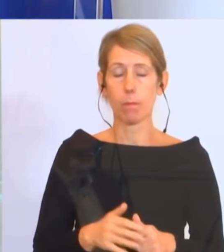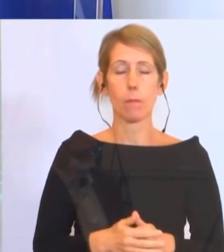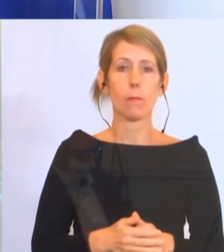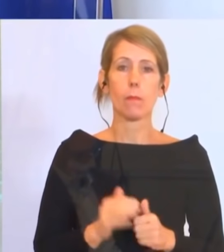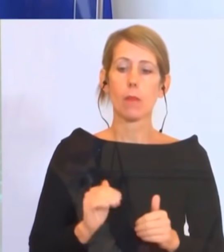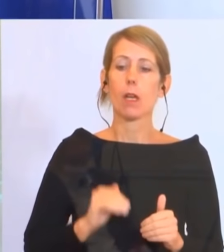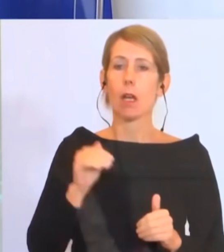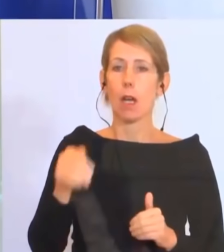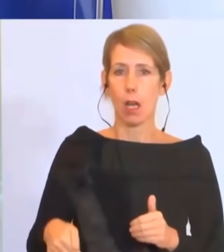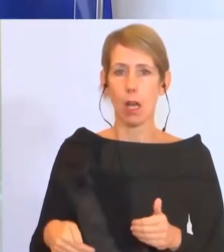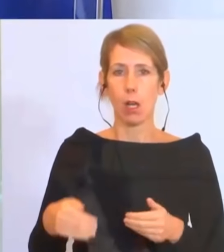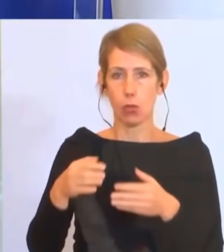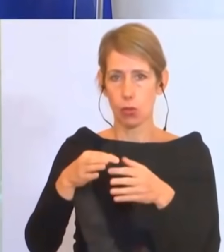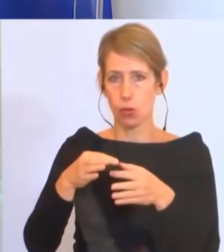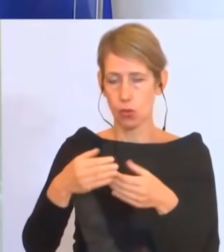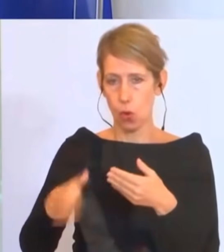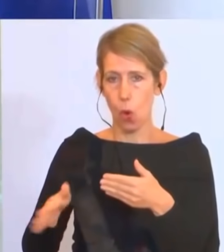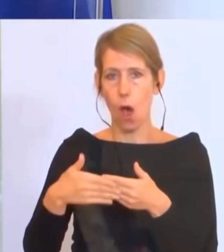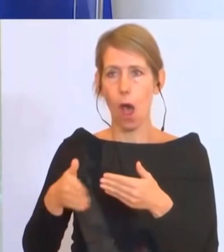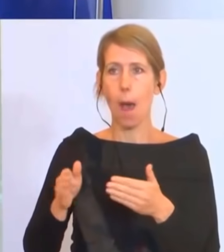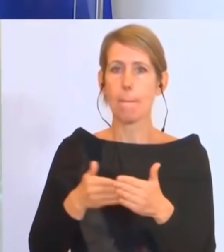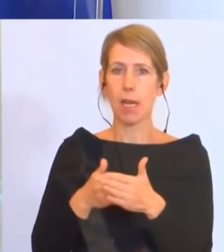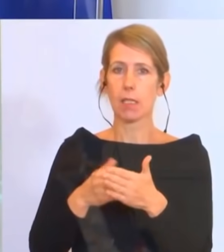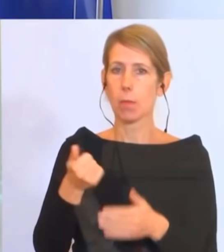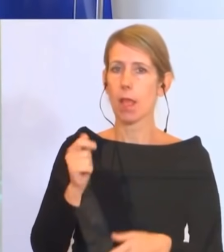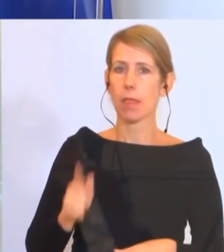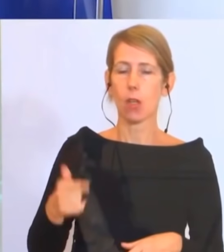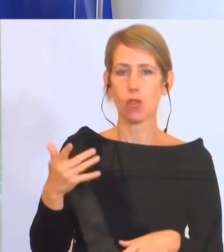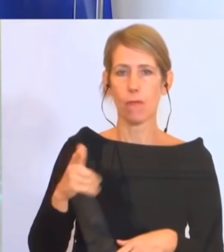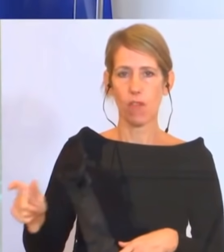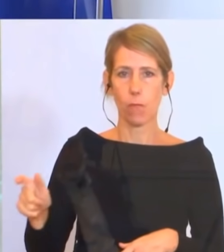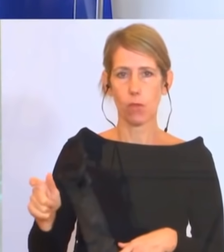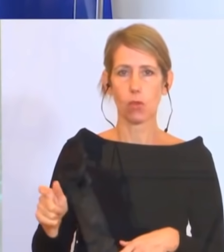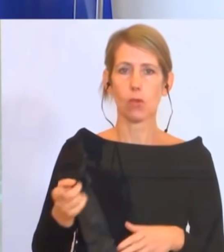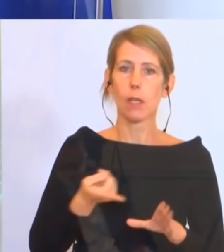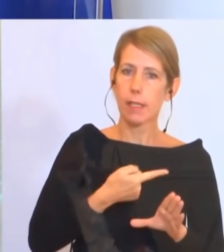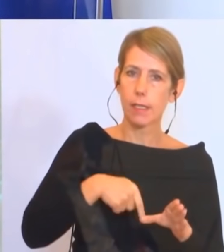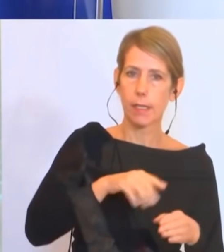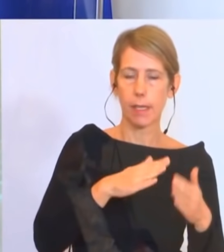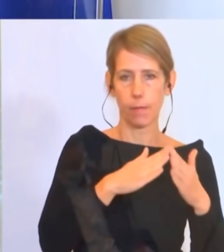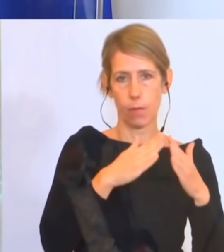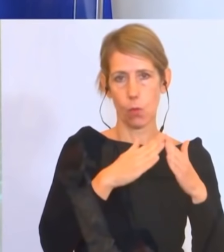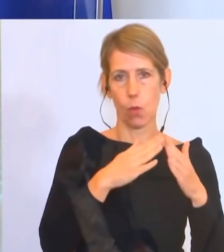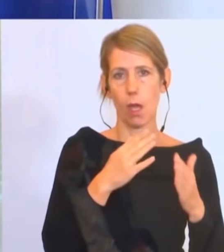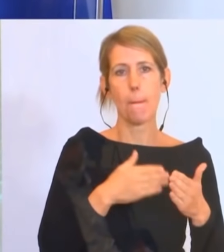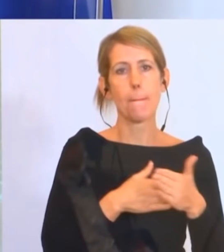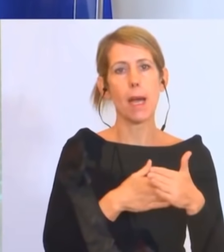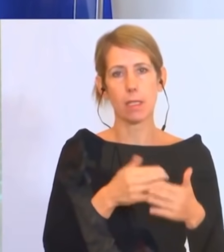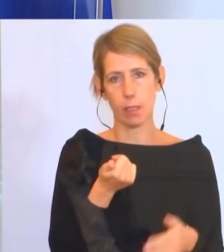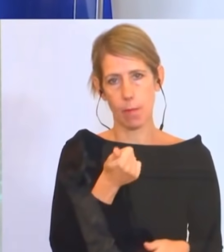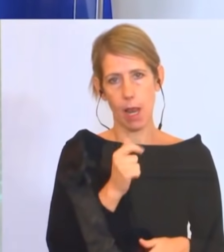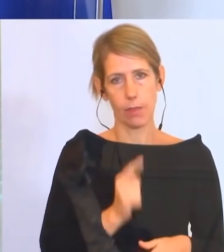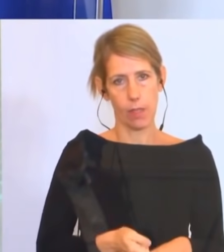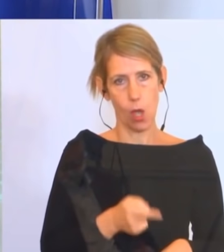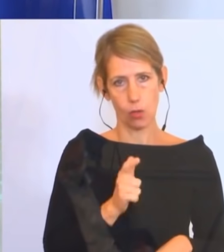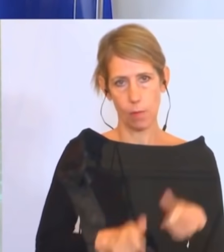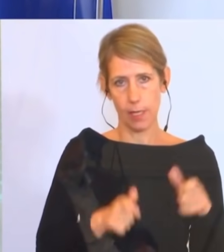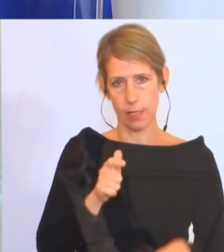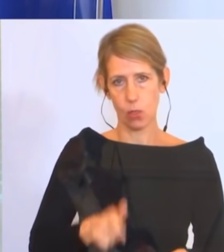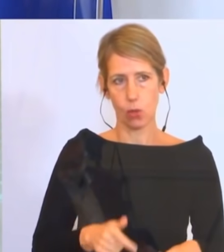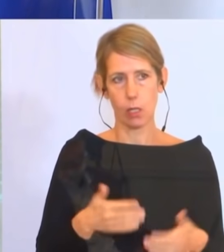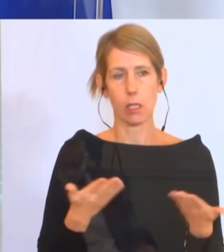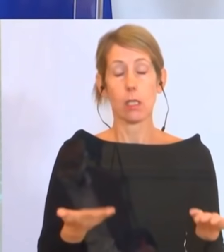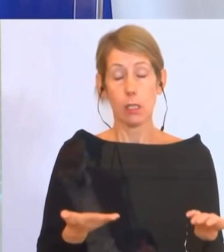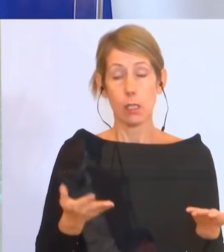Outdoor maximal 1.500 Personen, Indoor maximal 1.000 Personen. Sehr geehrte Damen und